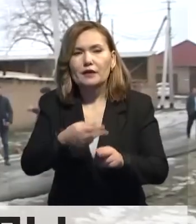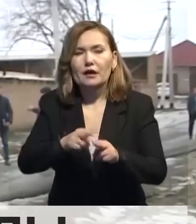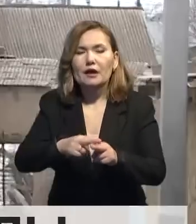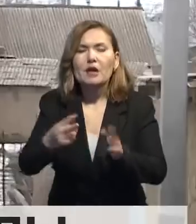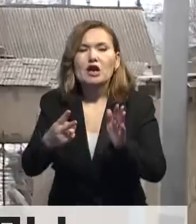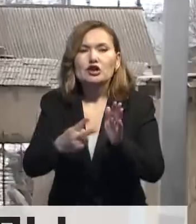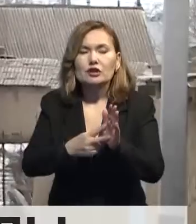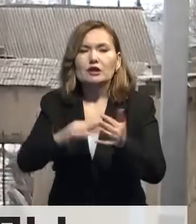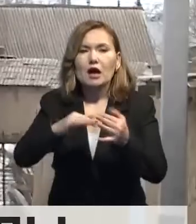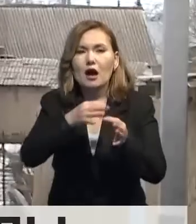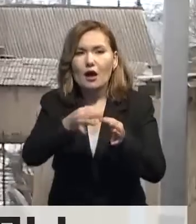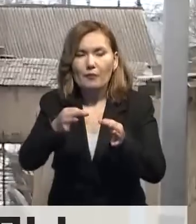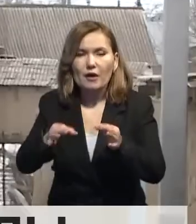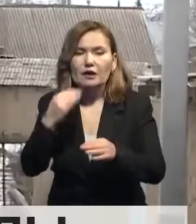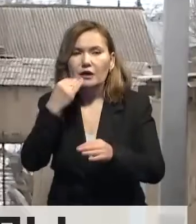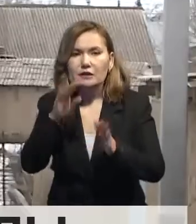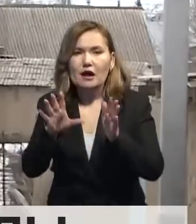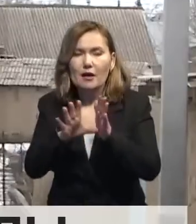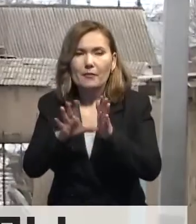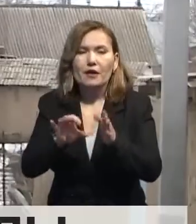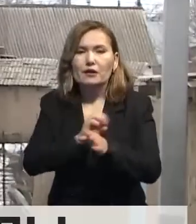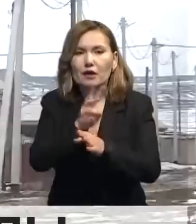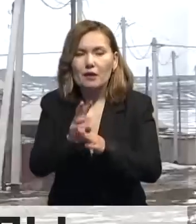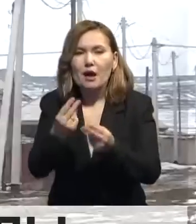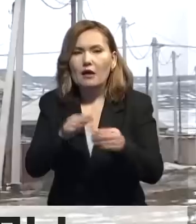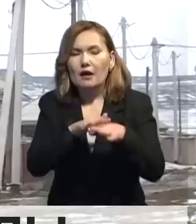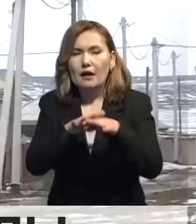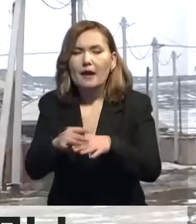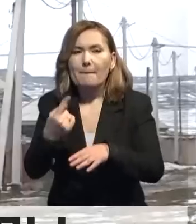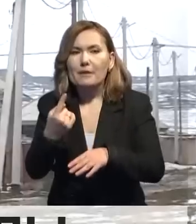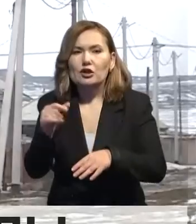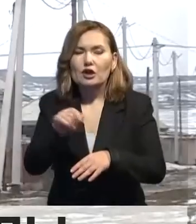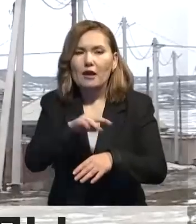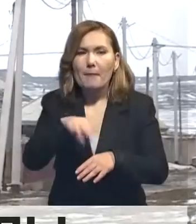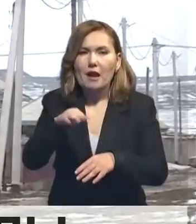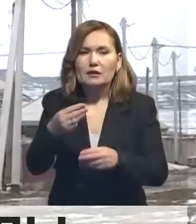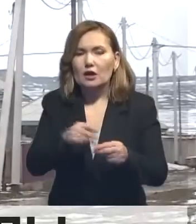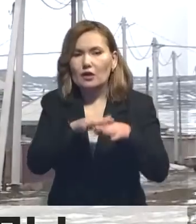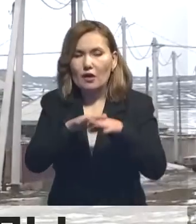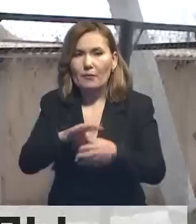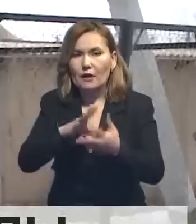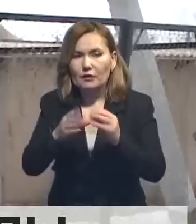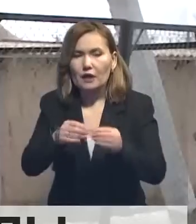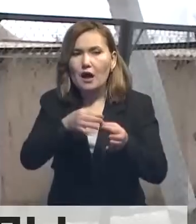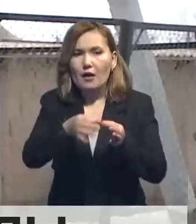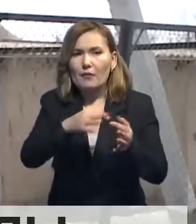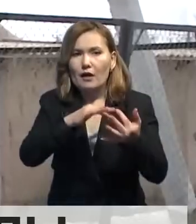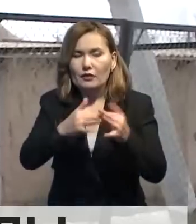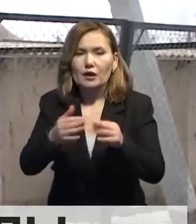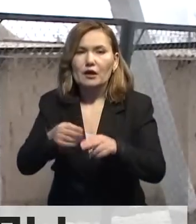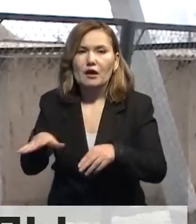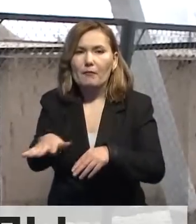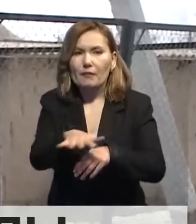мекенді сапалы электр энергиясымен қамтамасыз ету үшін бюджеттен 1,5 миллиард теңге қаржы қаралған. Оған Ердәуіт пен 51-ші разъезд